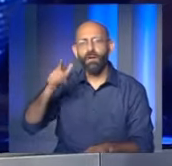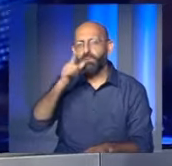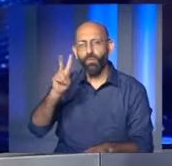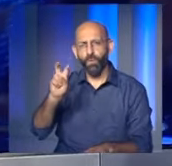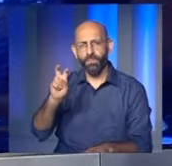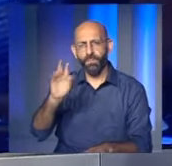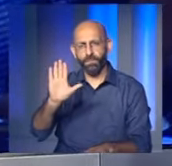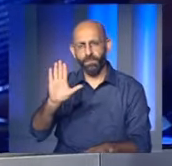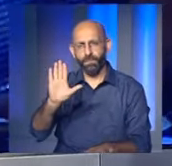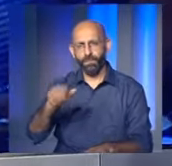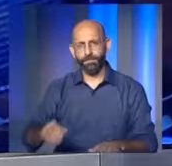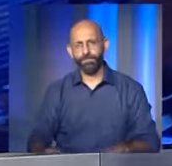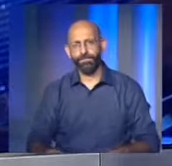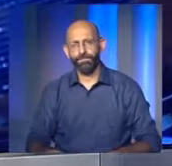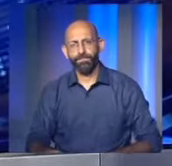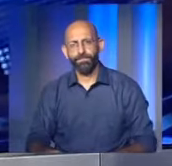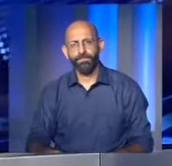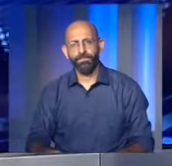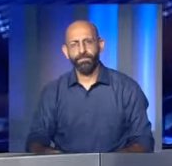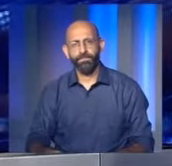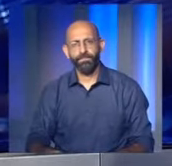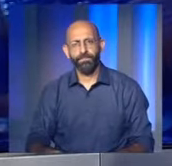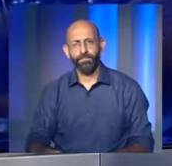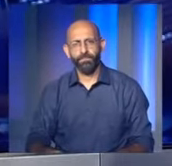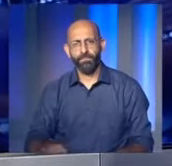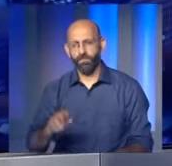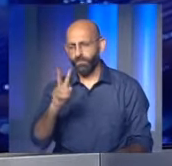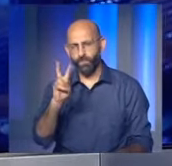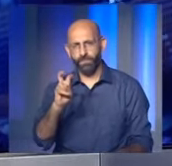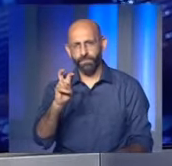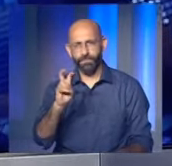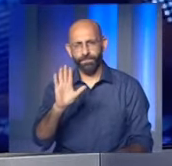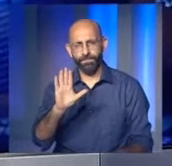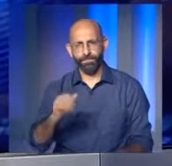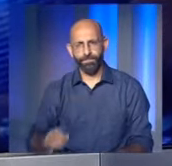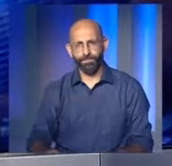حد تعبيره لمجلة التايمز كما قال.